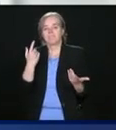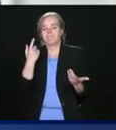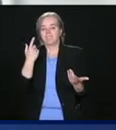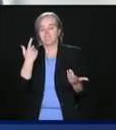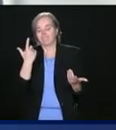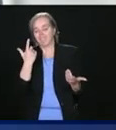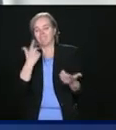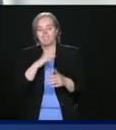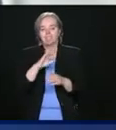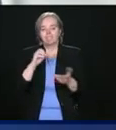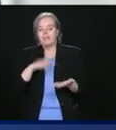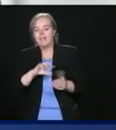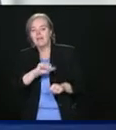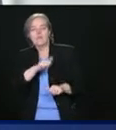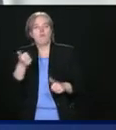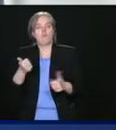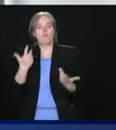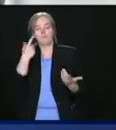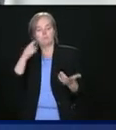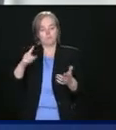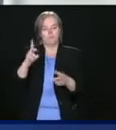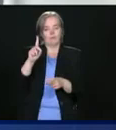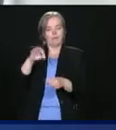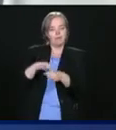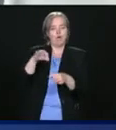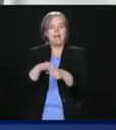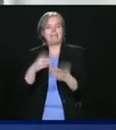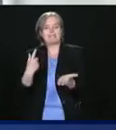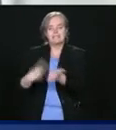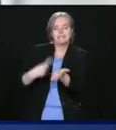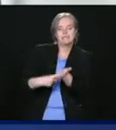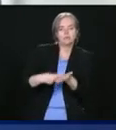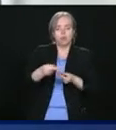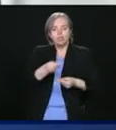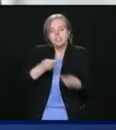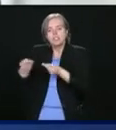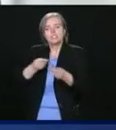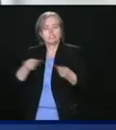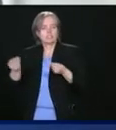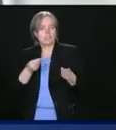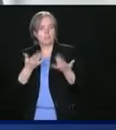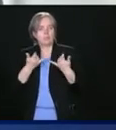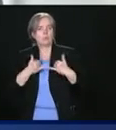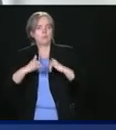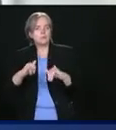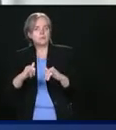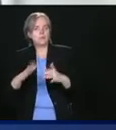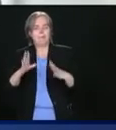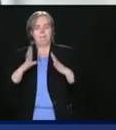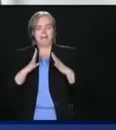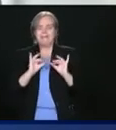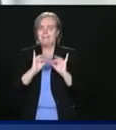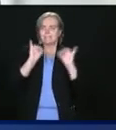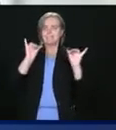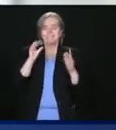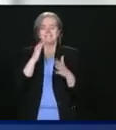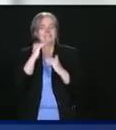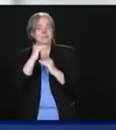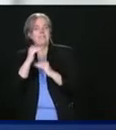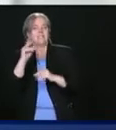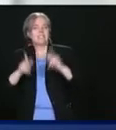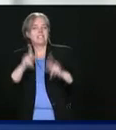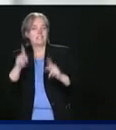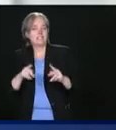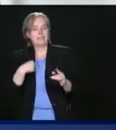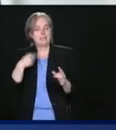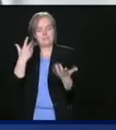faire d'autres choses pour garder notre démocratie en bonne santé, tout en gardant les gens en sécurité. On